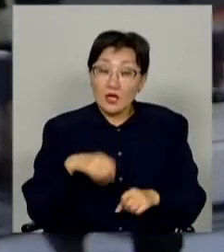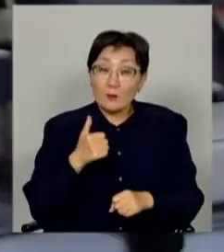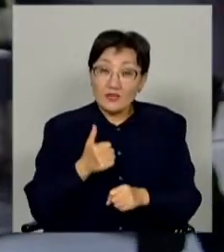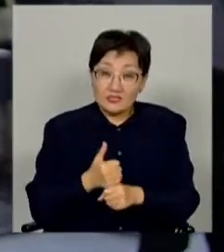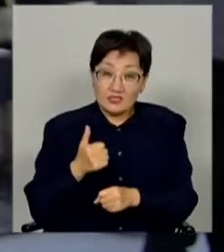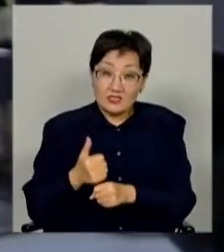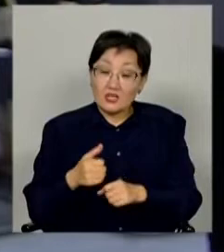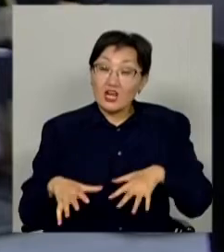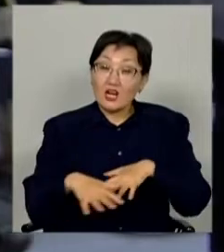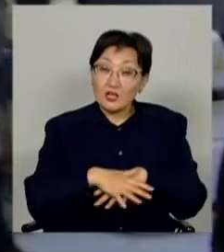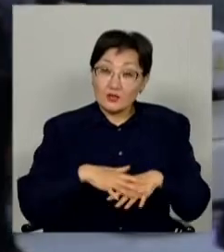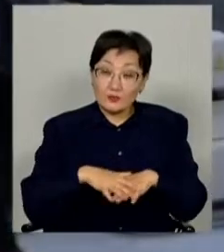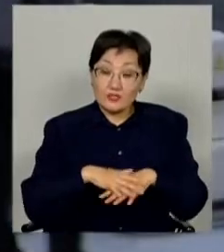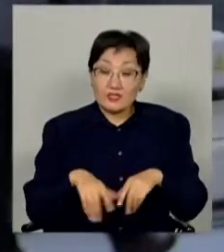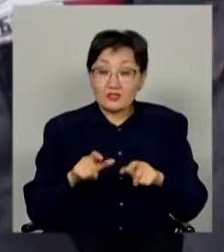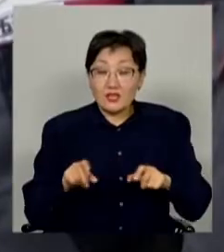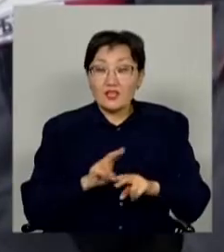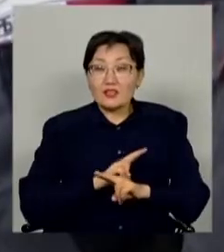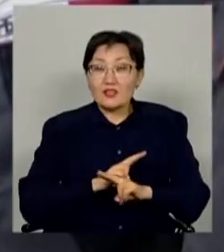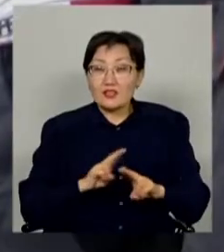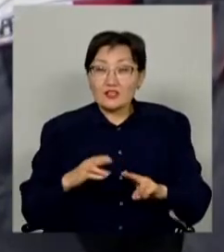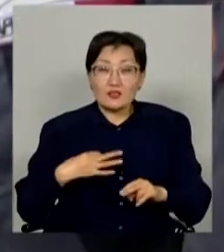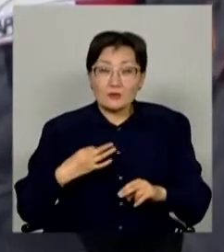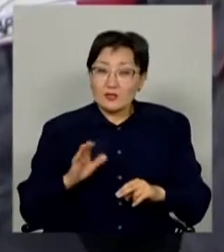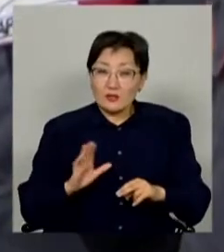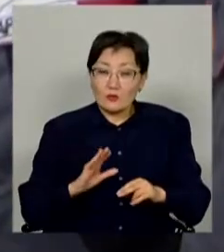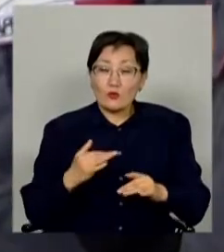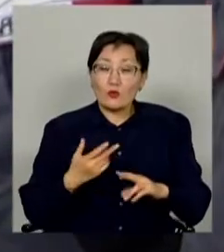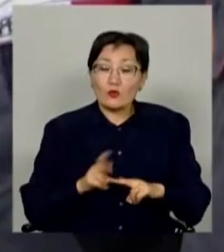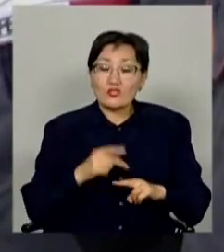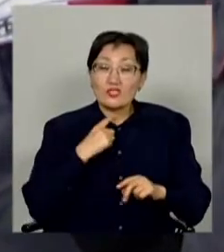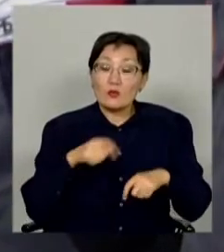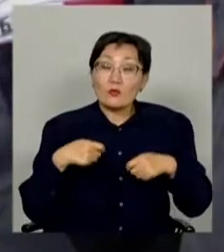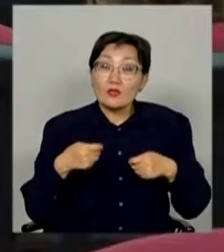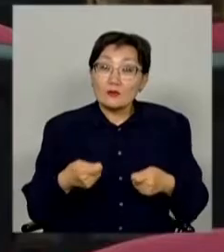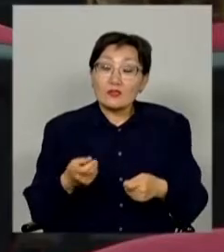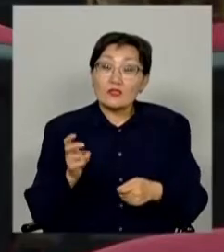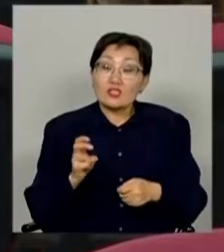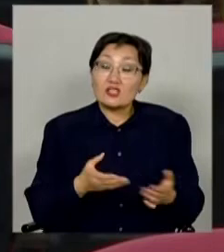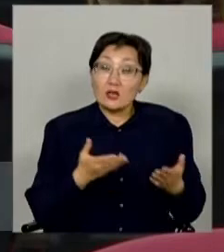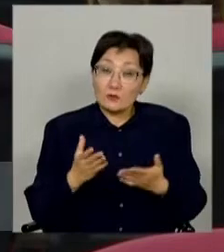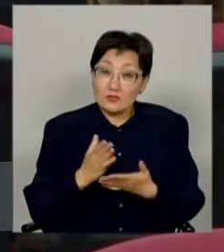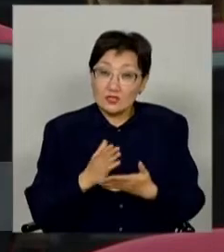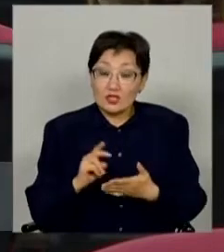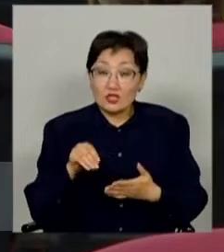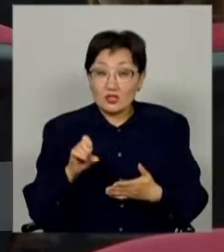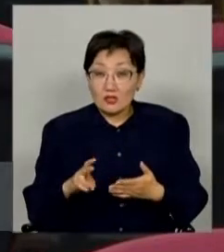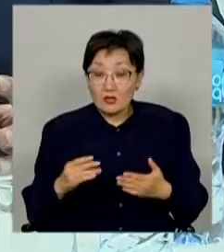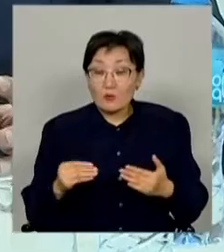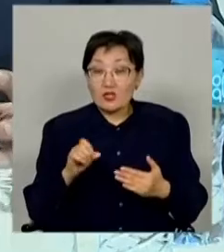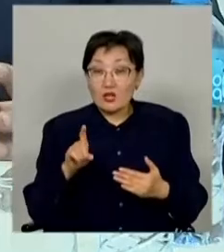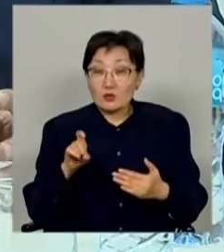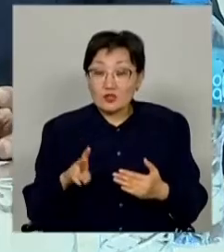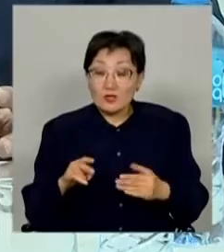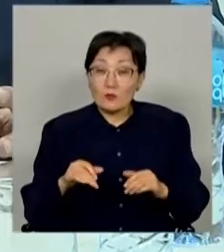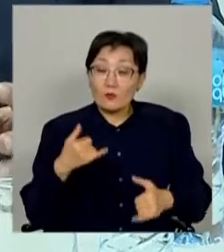бастысы халықтың ешқайсысы қалмай осы сайлауға біз келуіне шақырып жатырмыз. Ал үміткер Мейрам Қажыкен жаңаөзендік